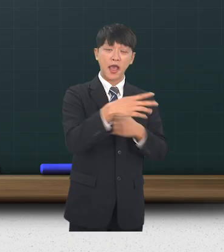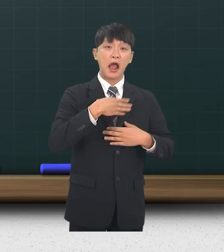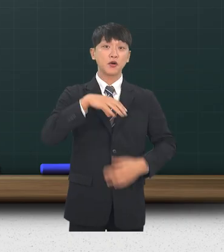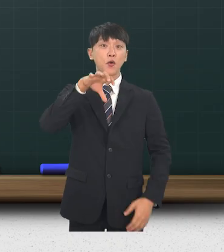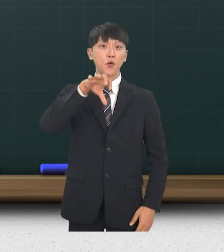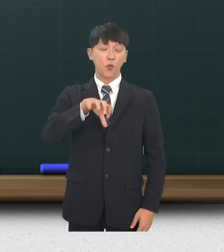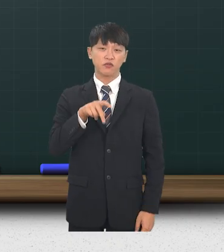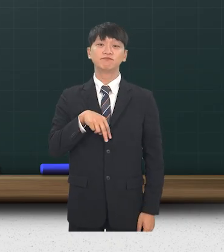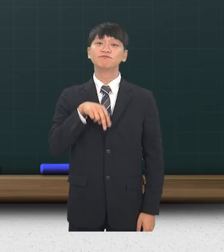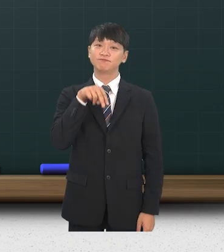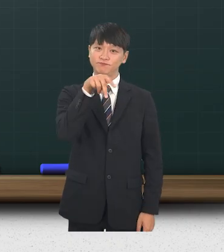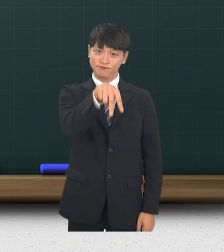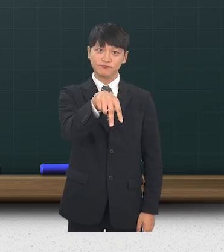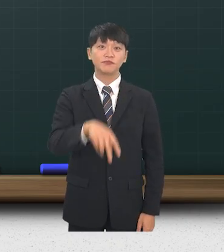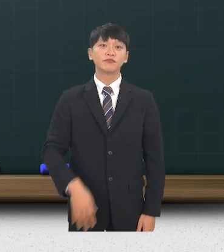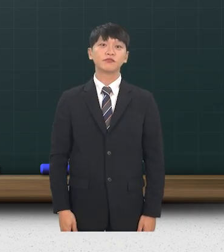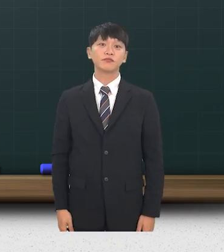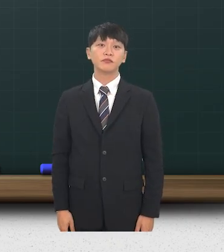안전한 곳으로 대피합니다.